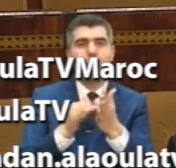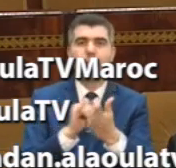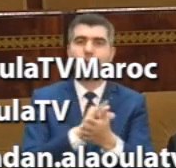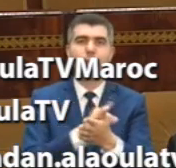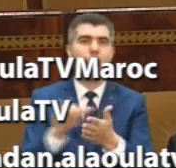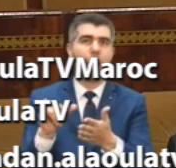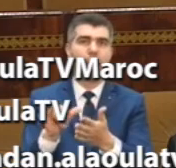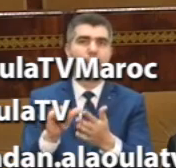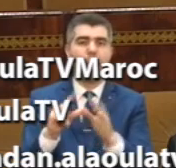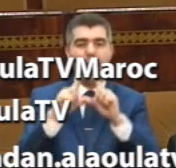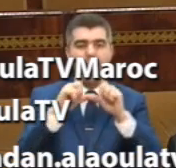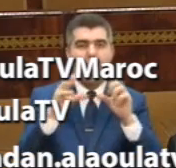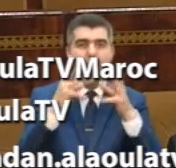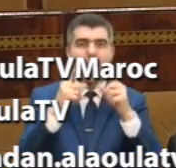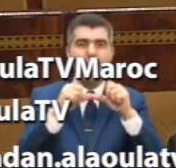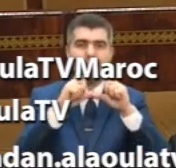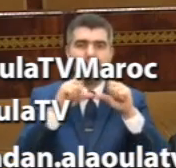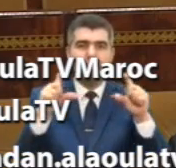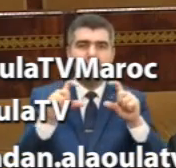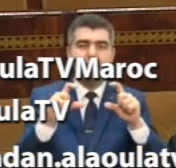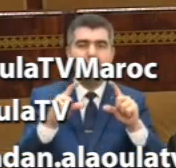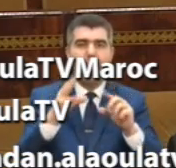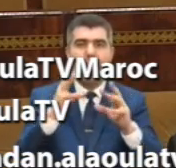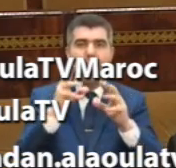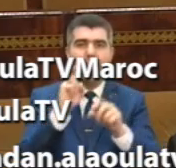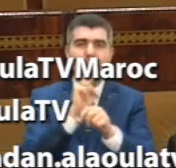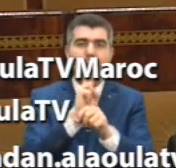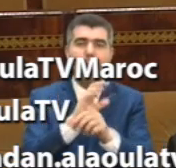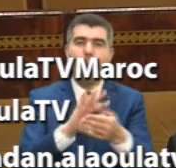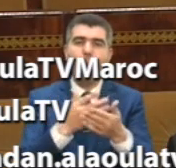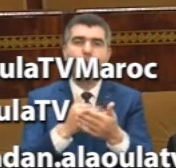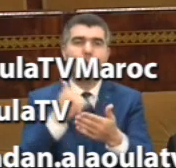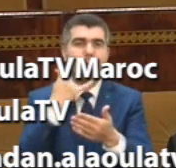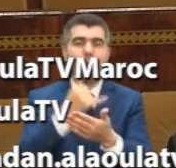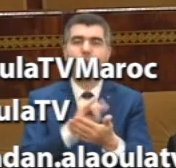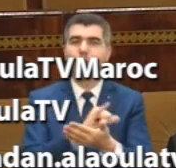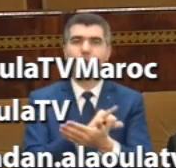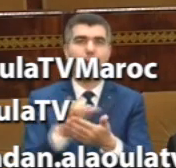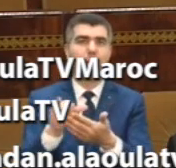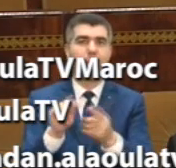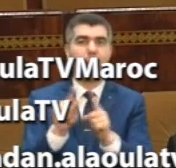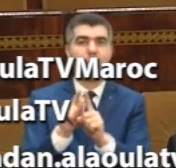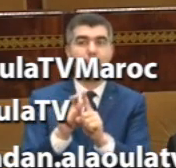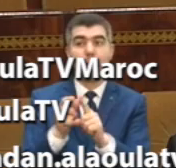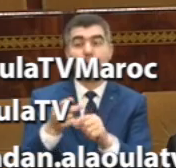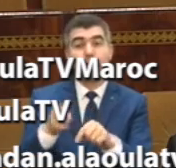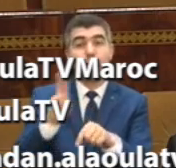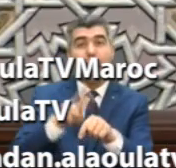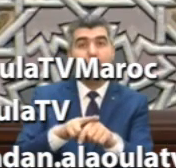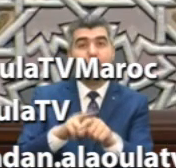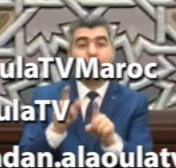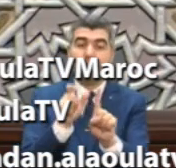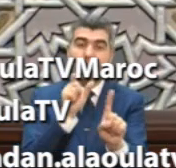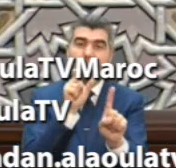الرقم الأخضر ولا الأزرق ولا الأحمر، فقط نتبعوا الممتلكة ديال الناس مسؤولين وديك الساعة.